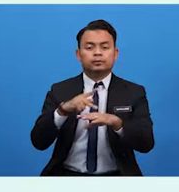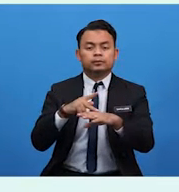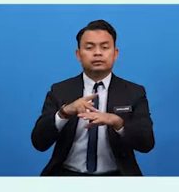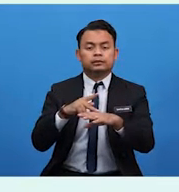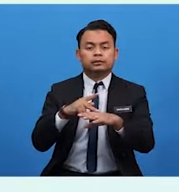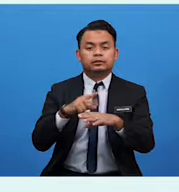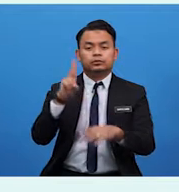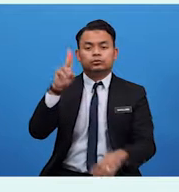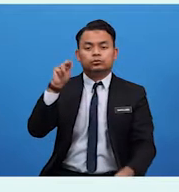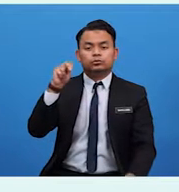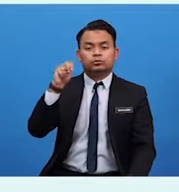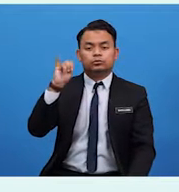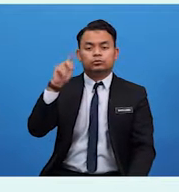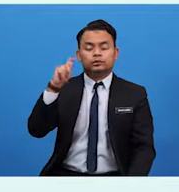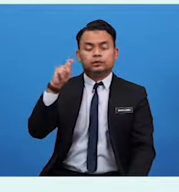rumah kita.